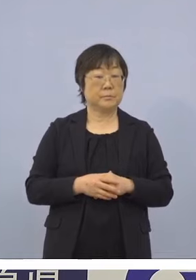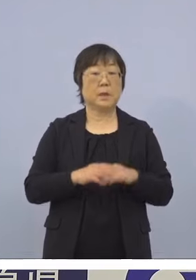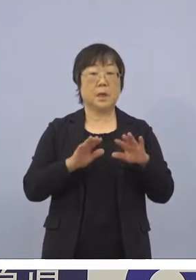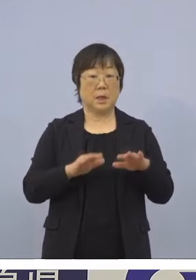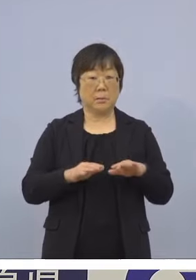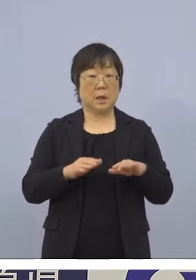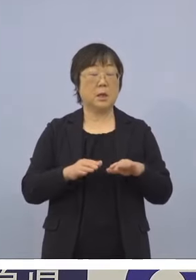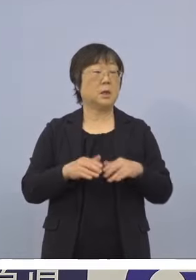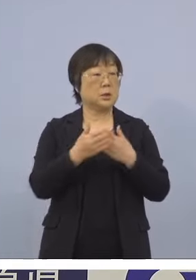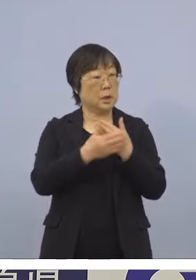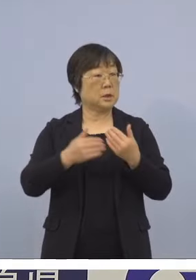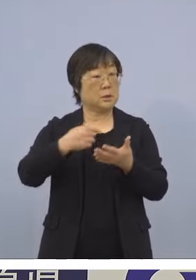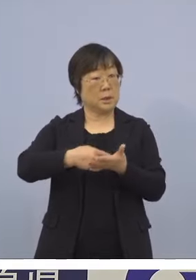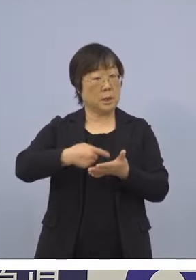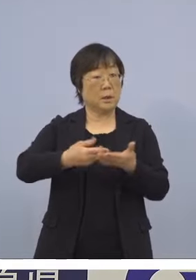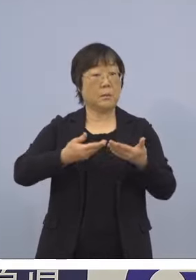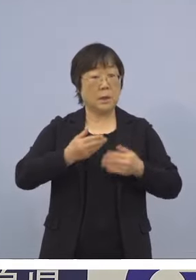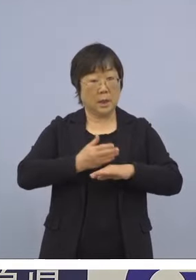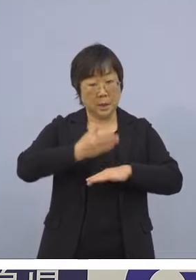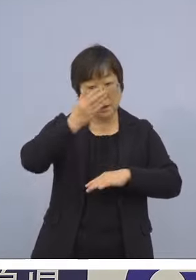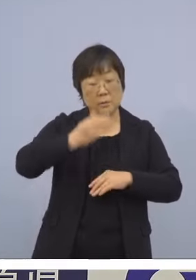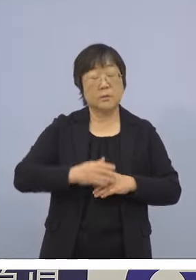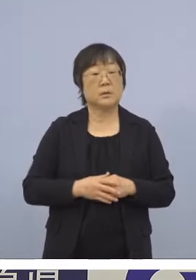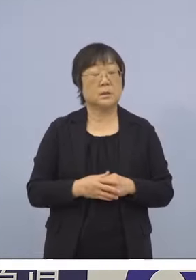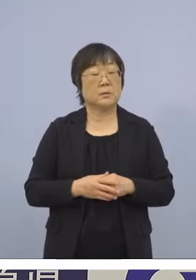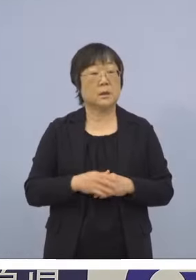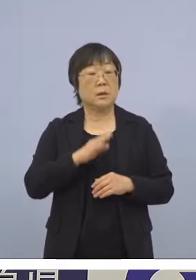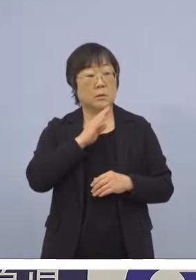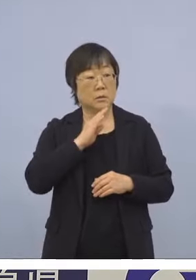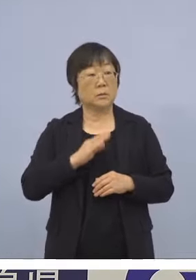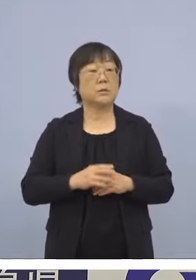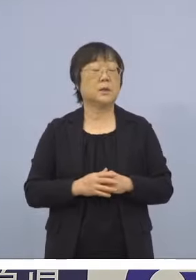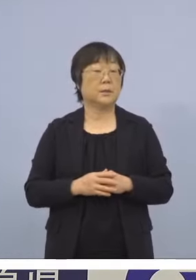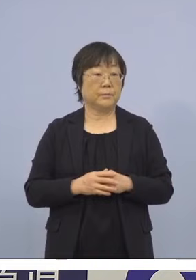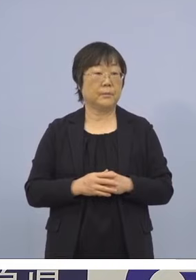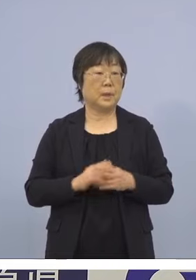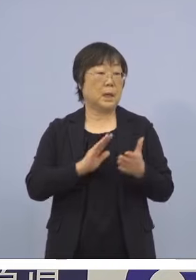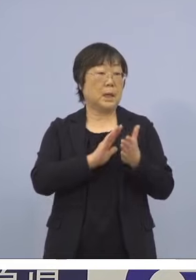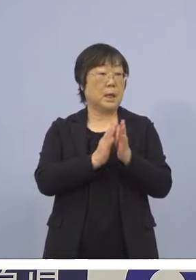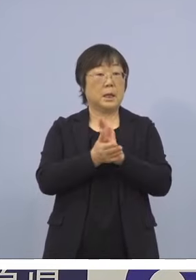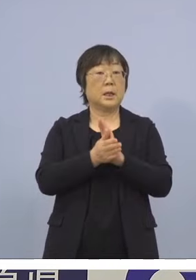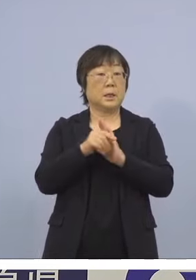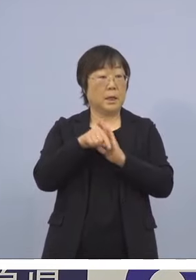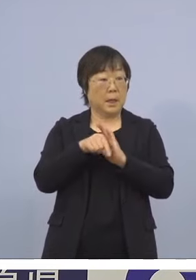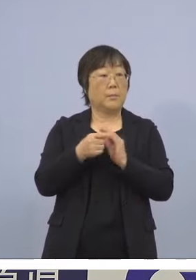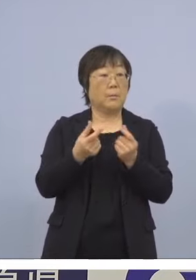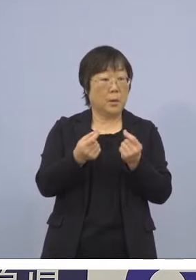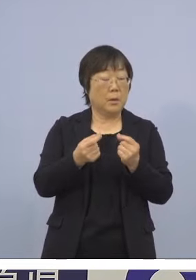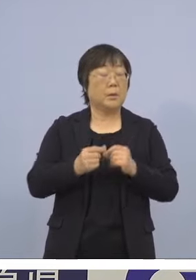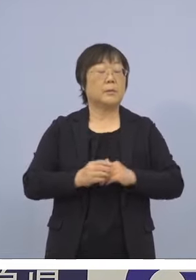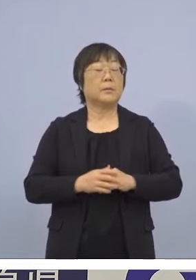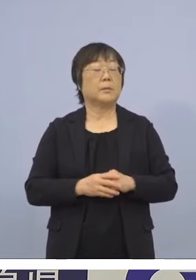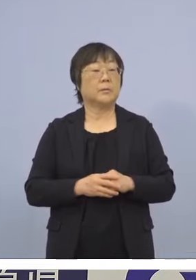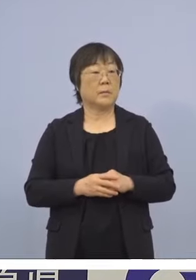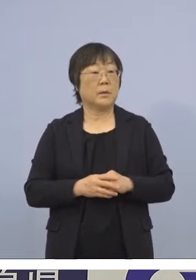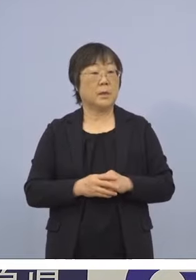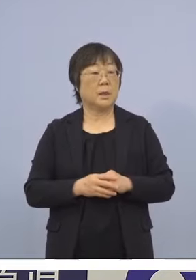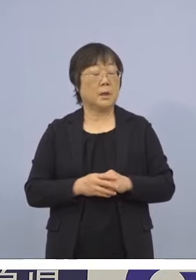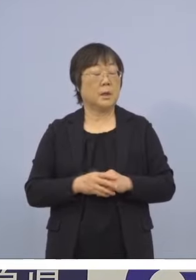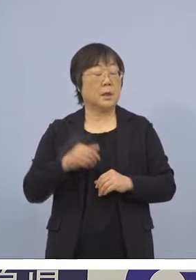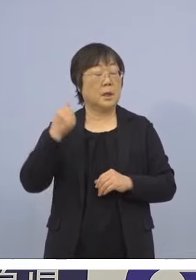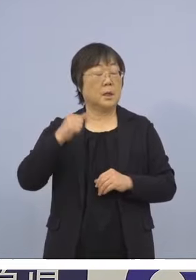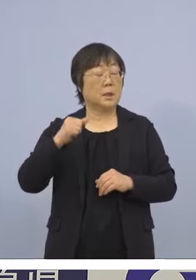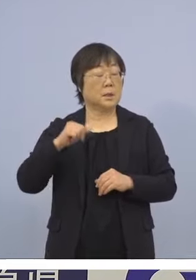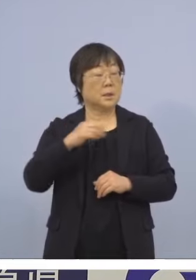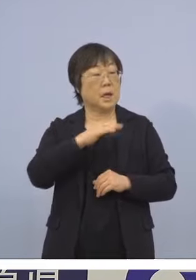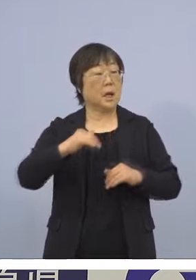なご指摘もいただいてありがとうございます。まあ、本当に私ども徳島県もですね、南海トラフ地